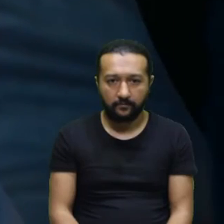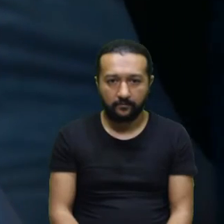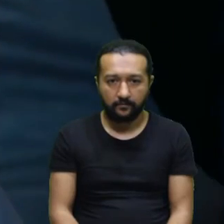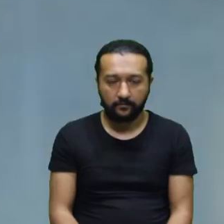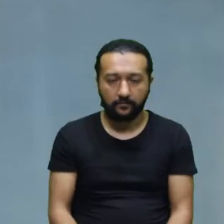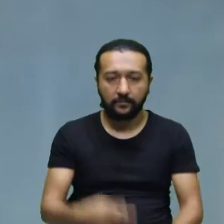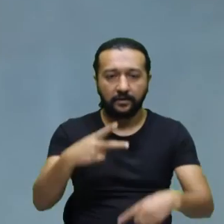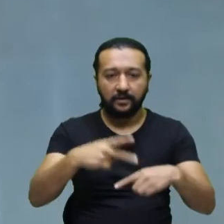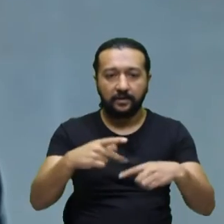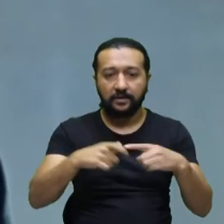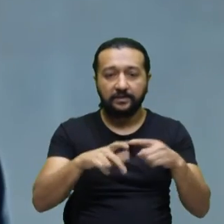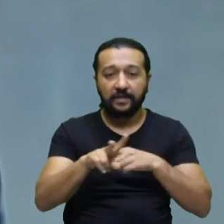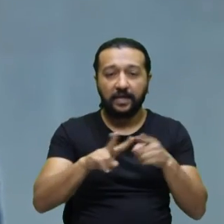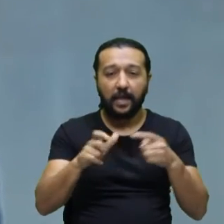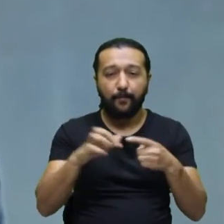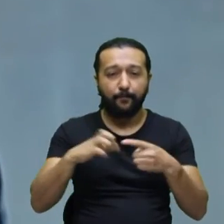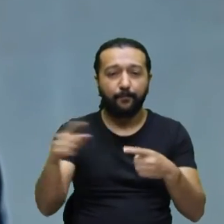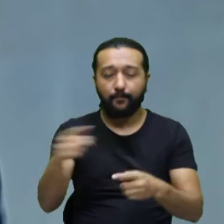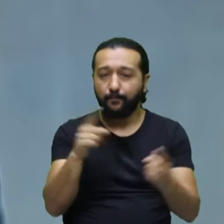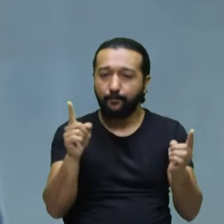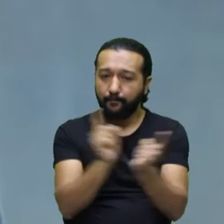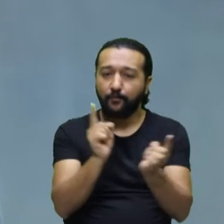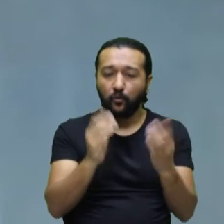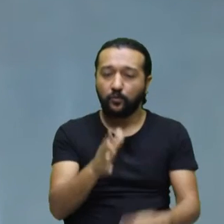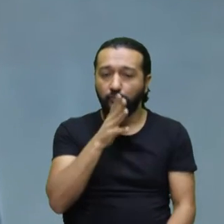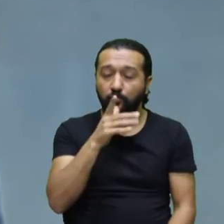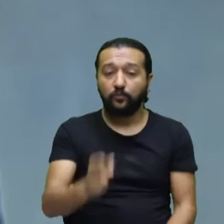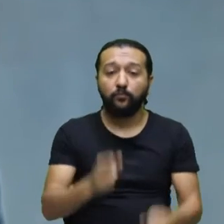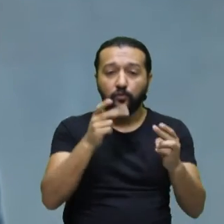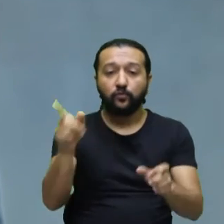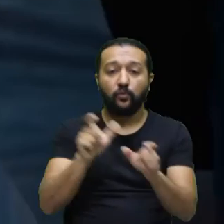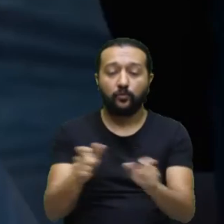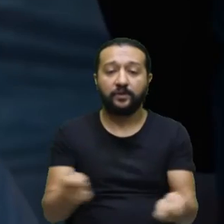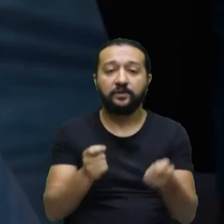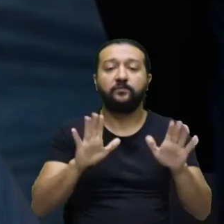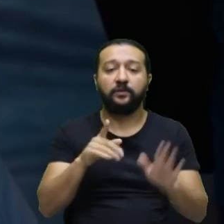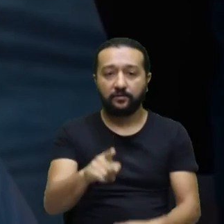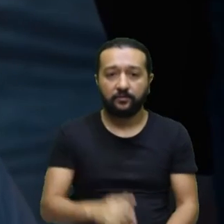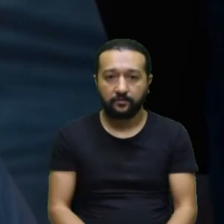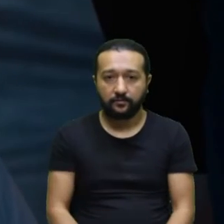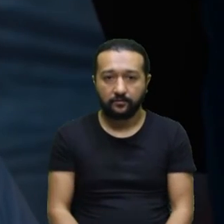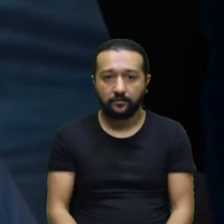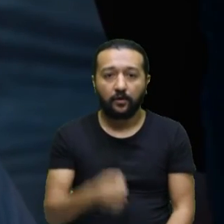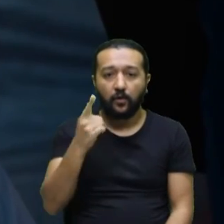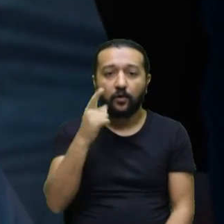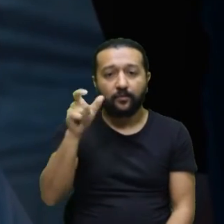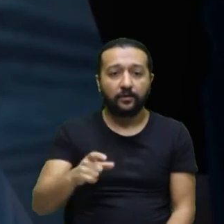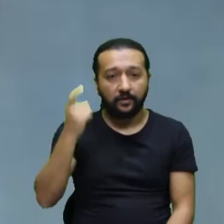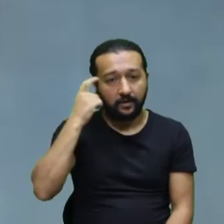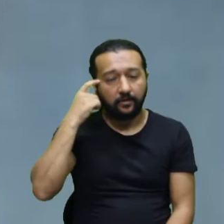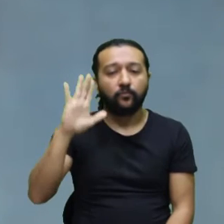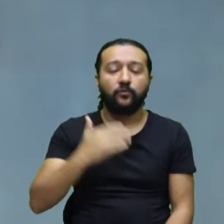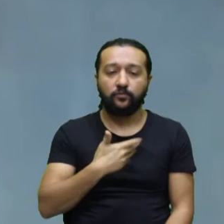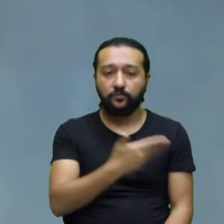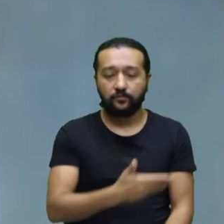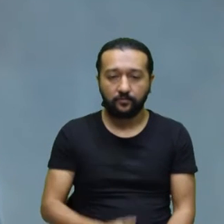kendine kaldırttı. Zeynep'le bağlantınız olduğunu biliyorum. Boşuna onu korumaya çalışmayın. Öyle birini